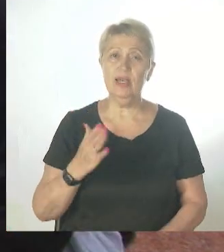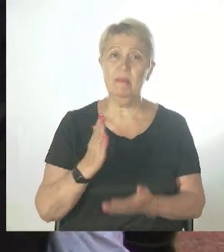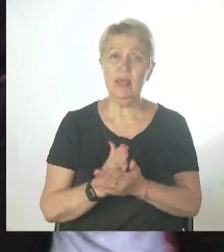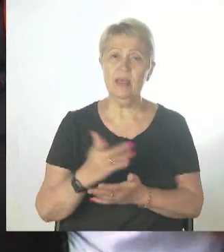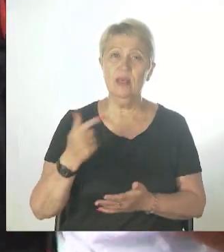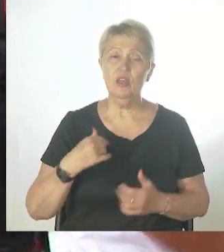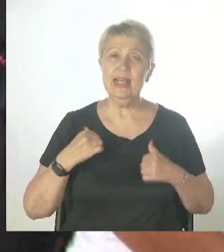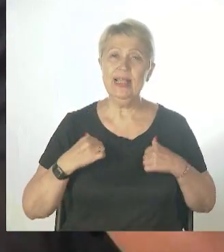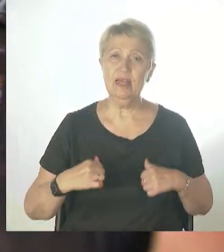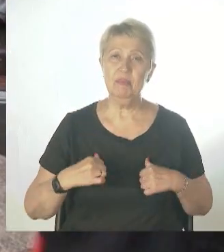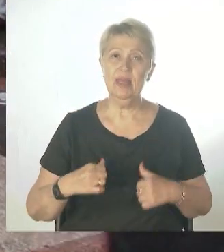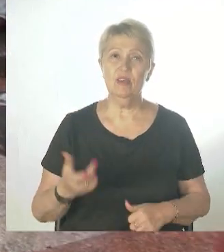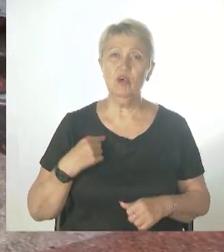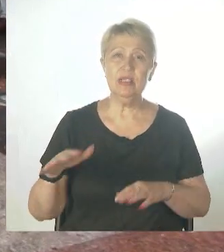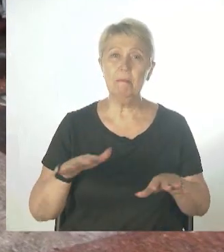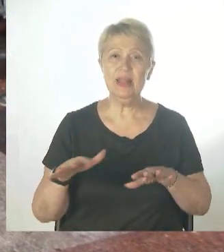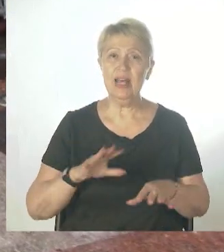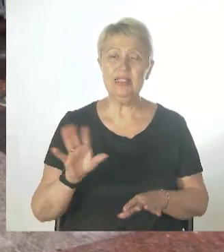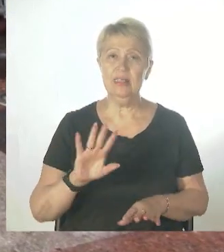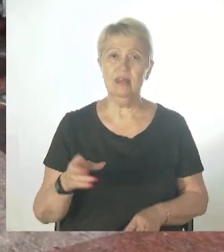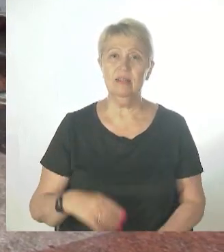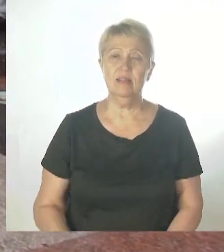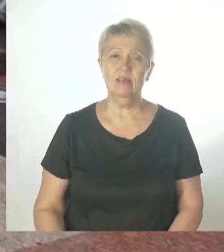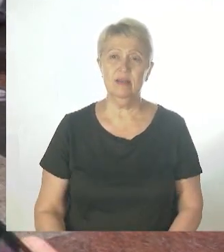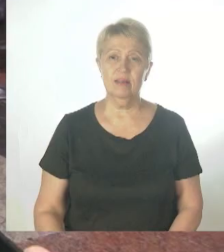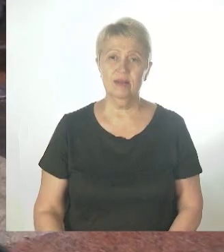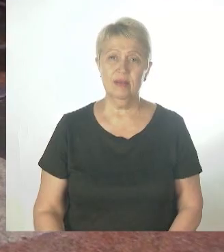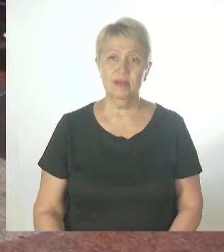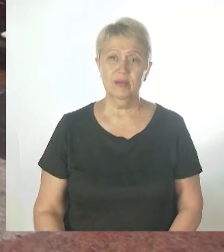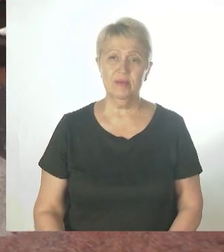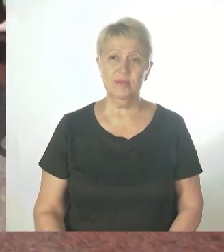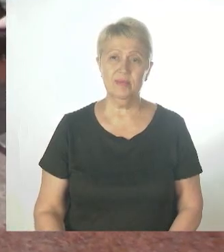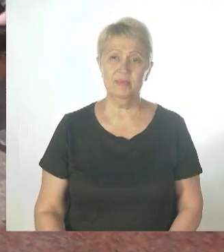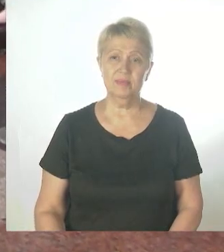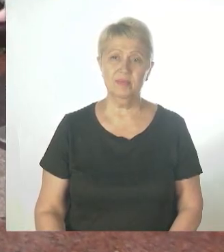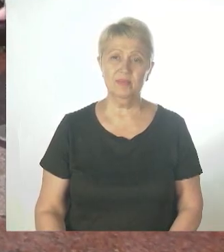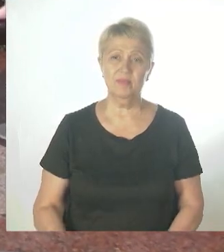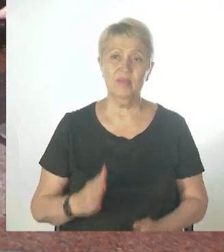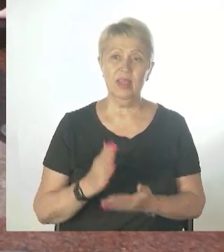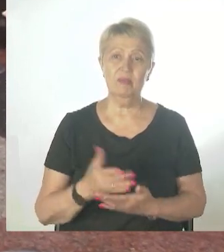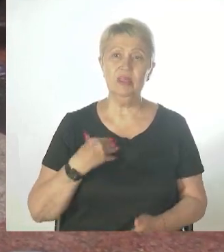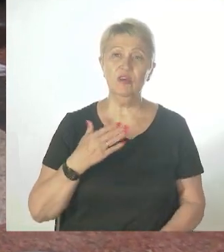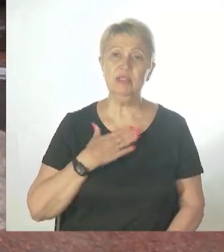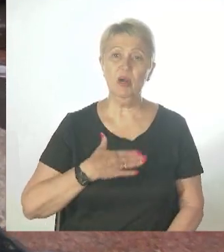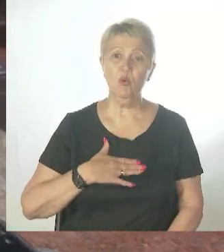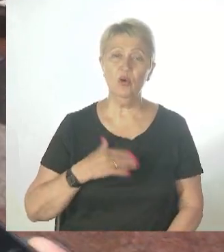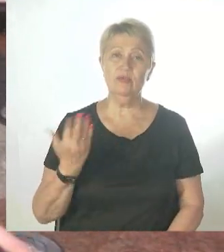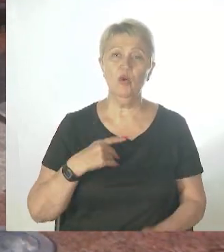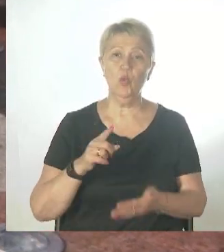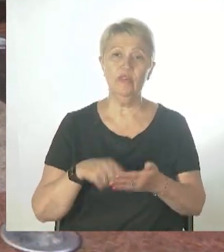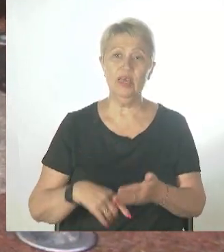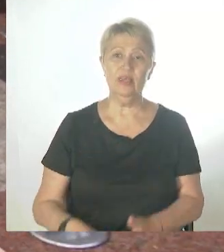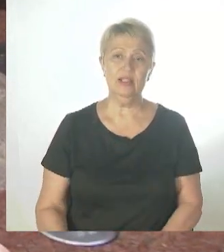иметь терпение, не метаться, не отчаиваться, да, а иметь спокойствие, иметь